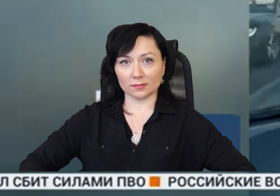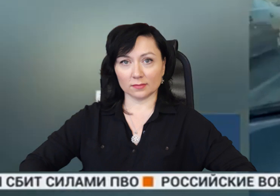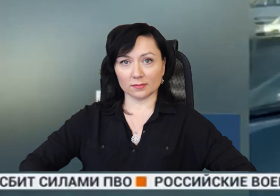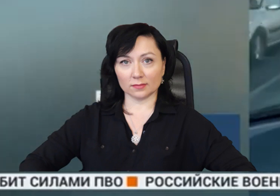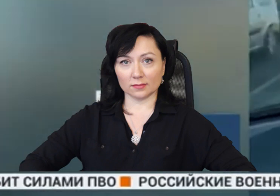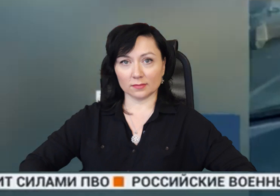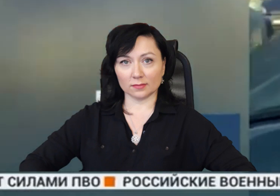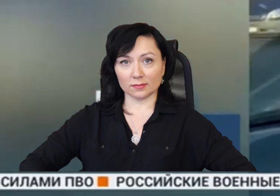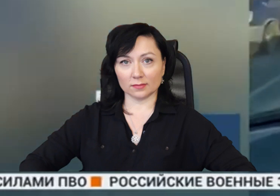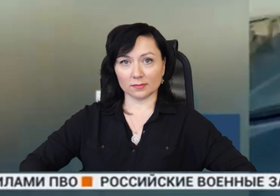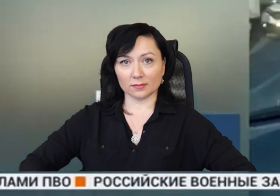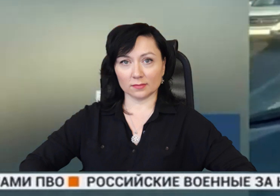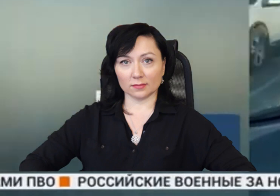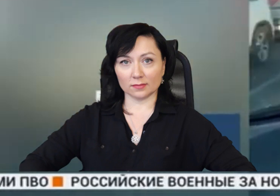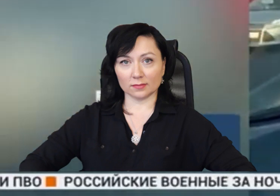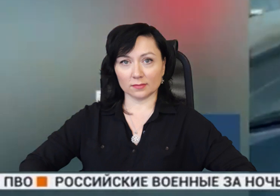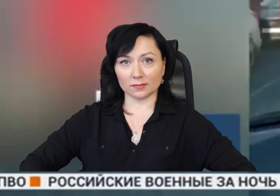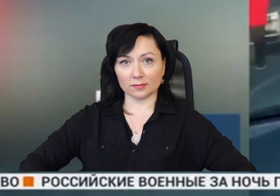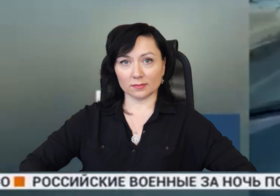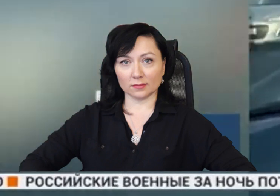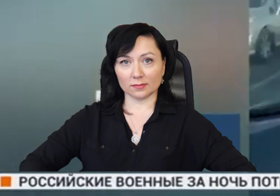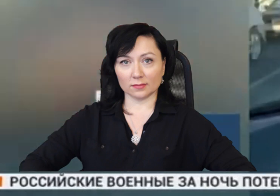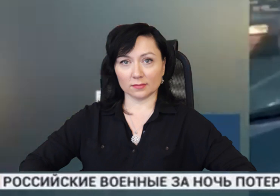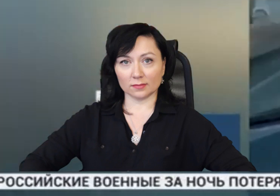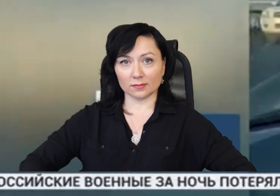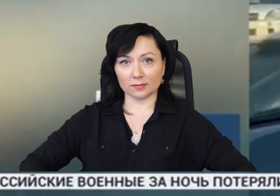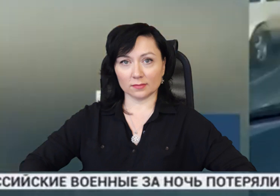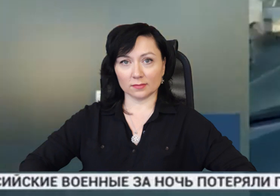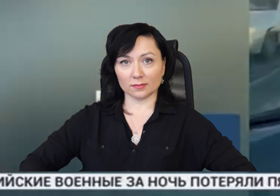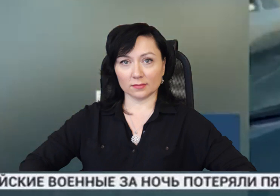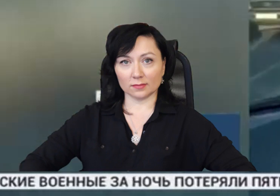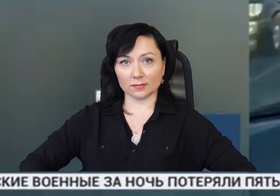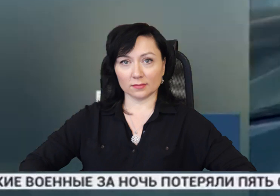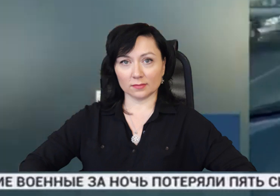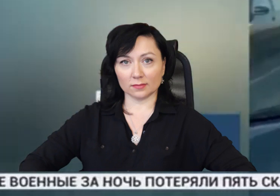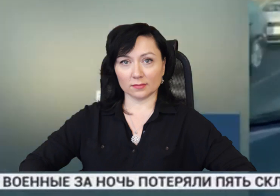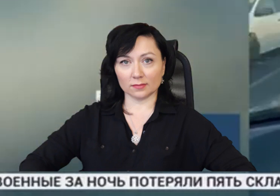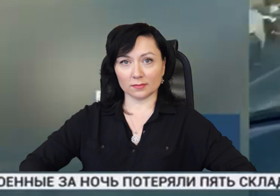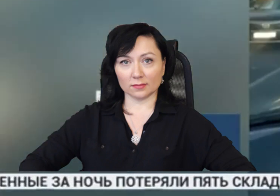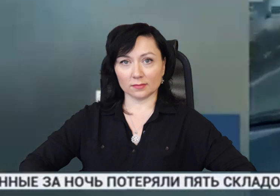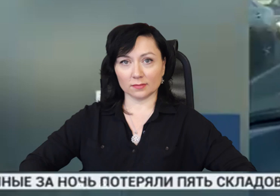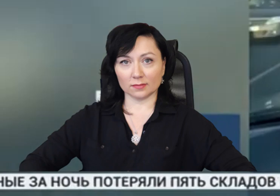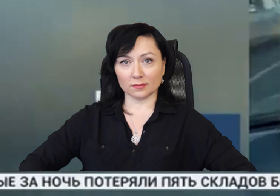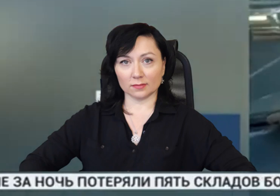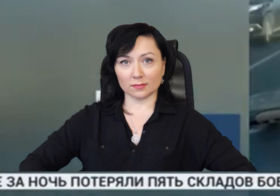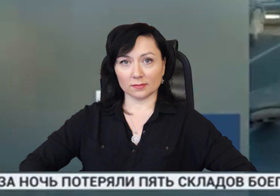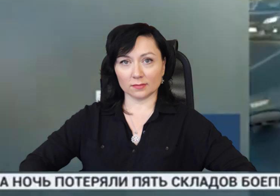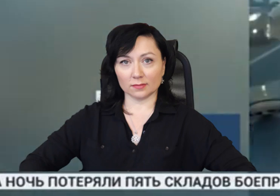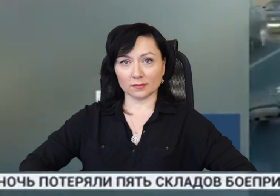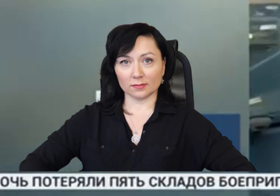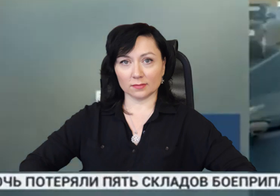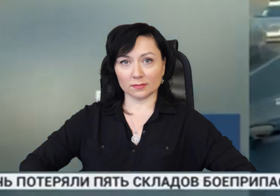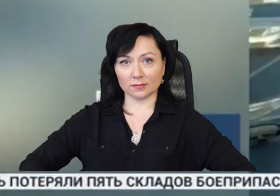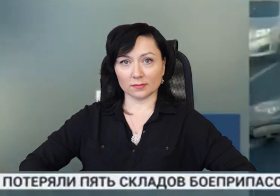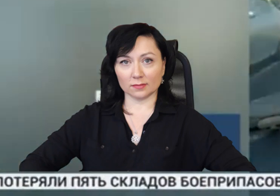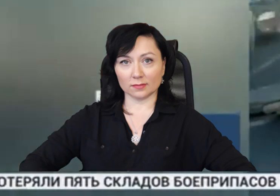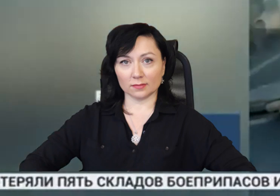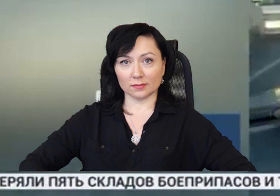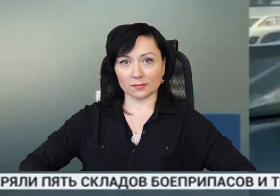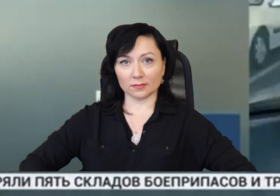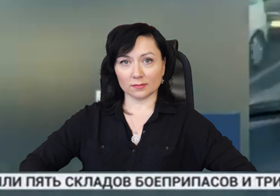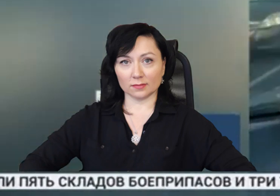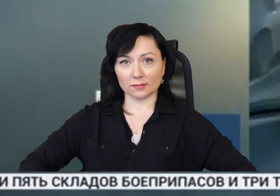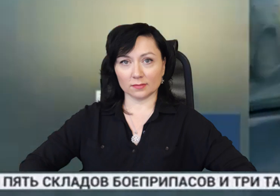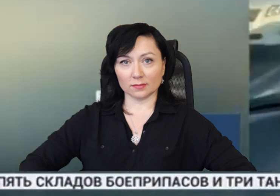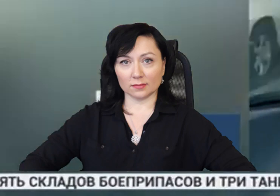под мобилизацию Да туристы паникуют постоянно звонят и пишут и даже аннулируют туры не имея на руках